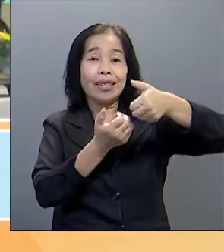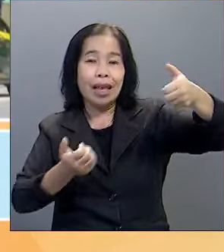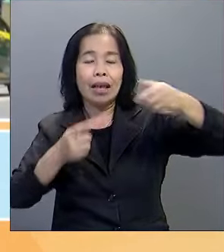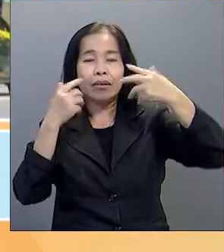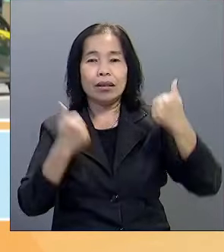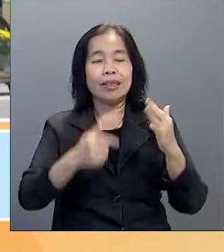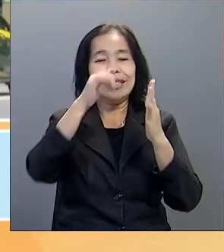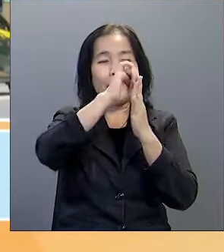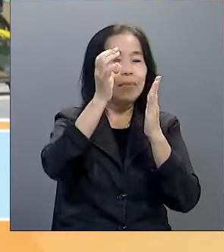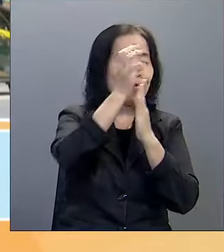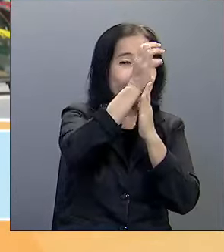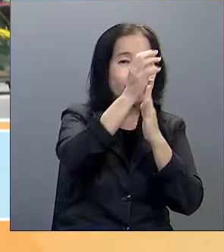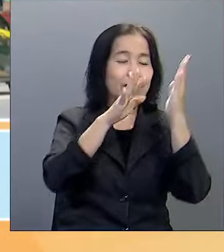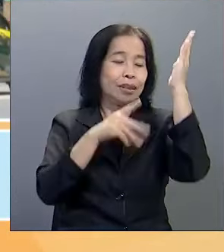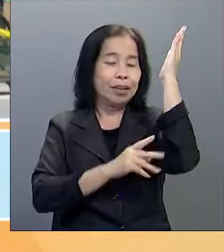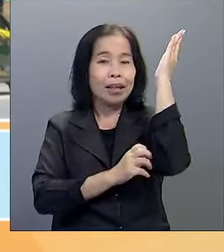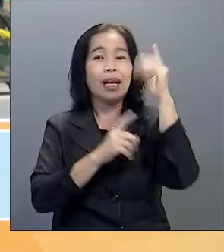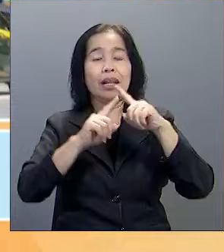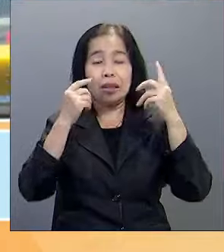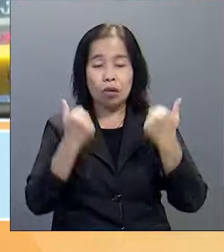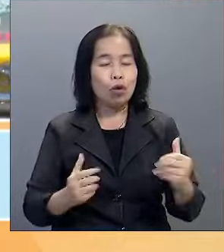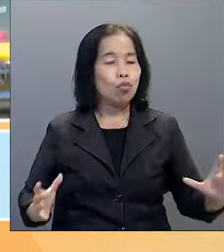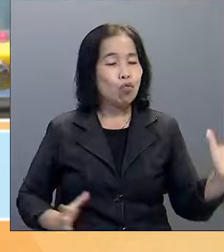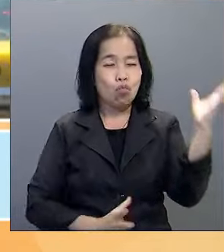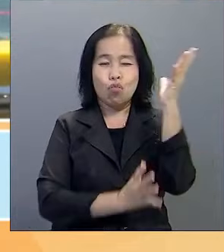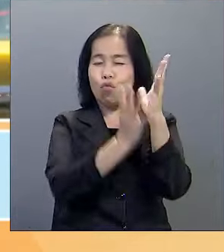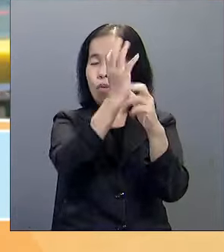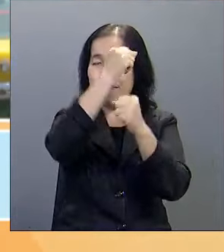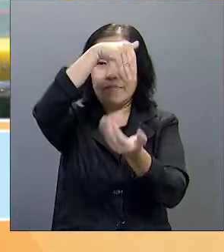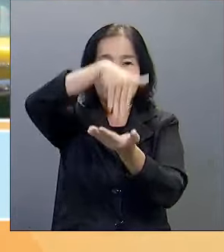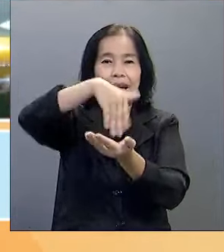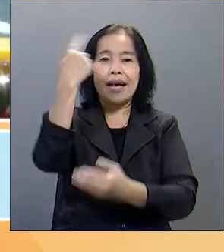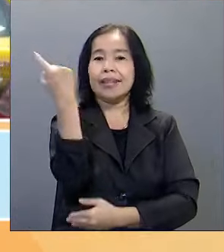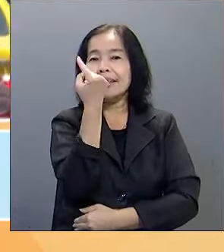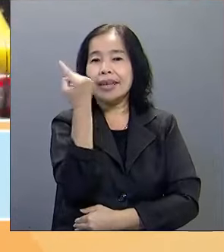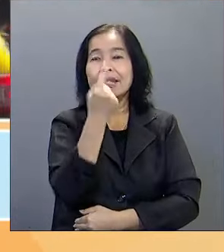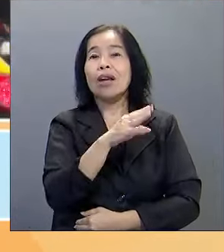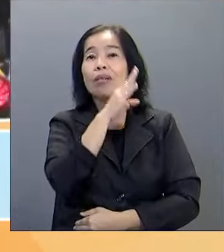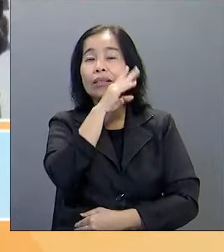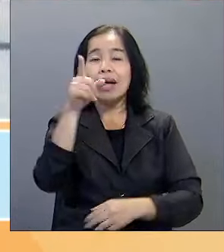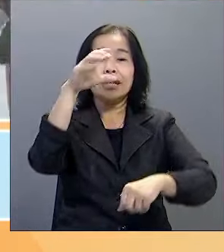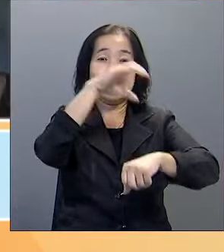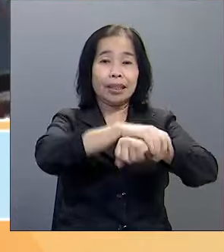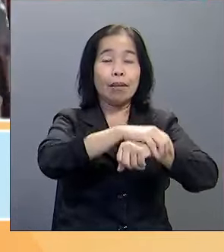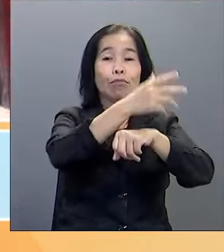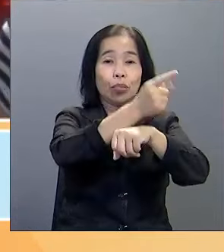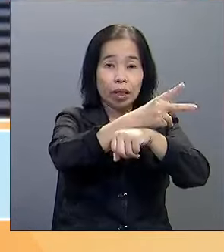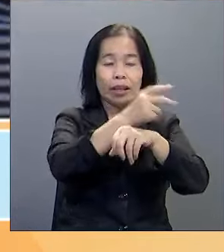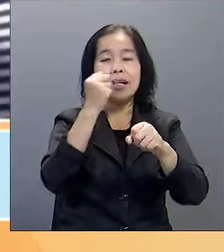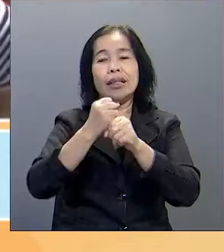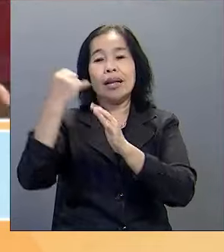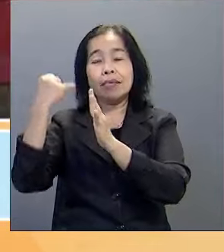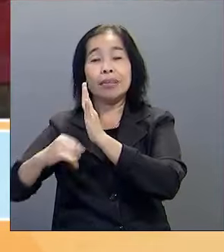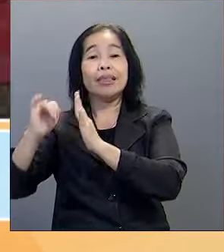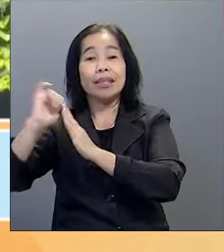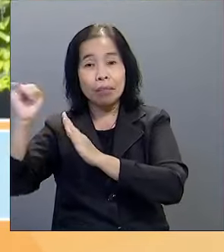ทเชีใหม่ ที่ภูเกตโหอเป่เราไมรู้แต่ปจจุบันเรารวมเป็ศูนย์กลางคุณไปโดนจากภเกต ไม่วาจะที่ไหนมาทำอทีนทเชียง